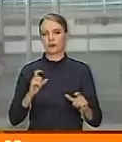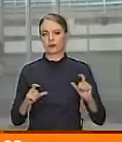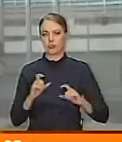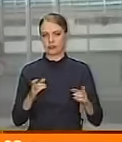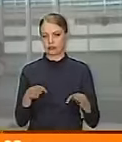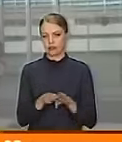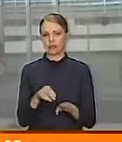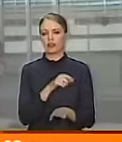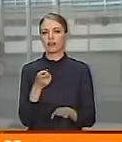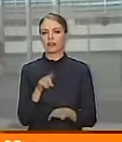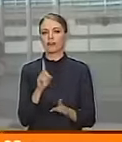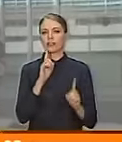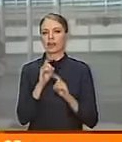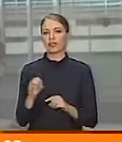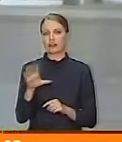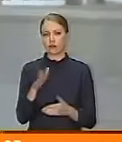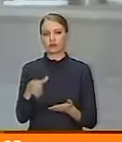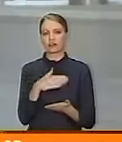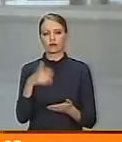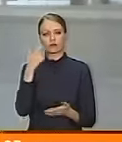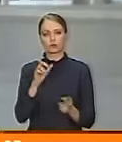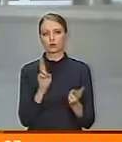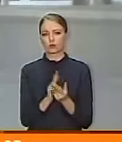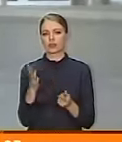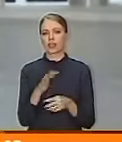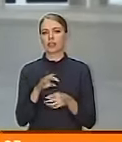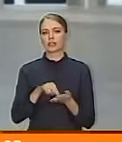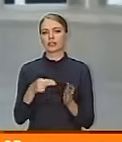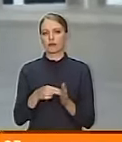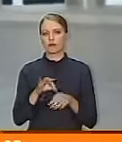університети. Навіть Рада Європи скасувала більшість зустрічей, що їх запланували на понеділок.